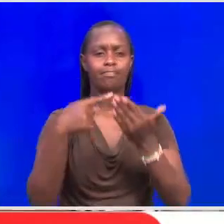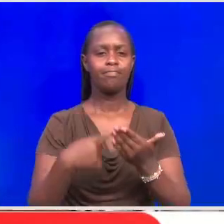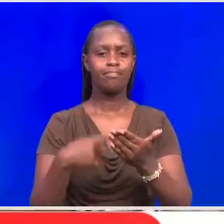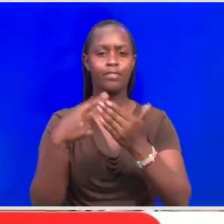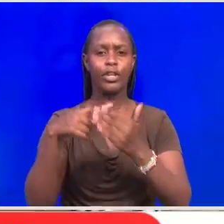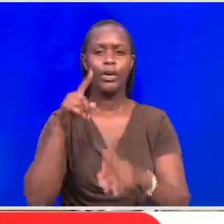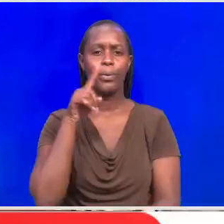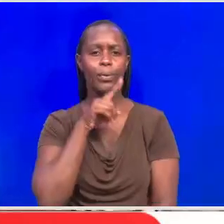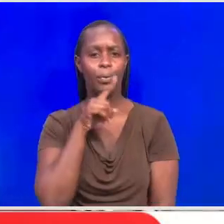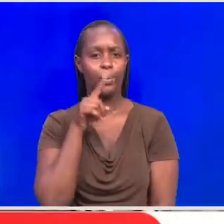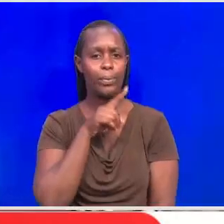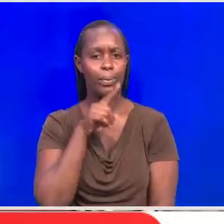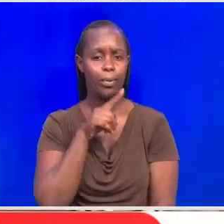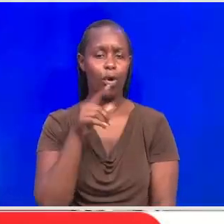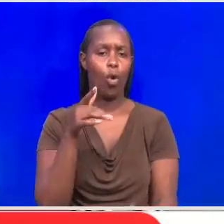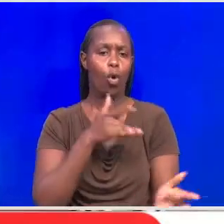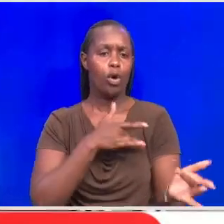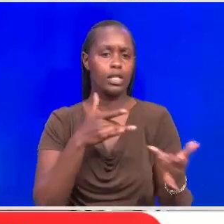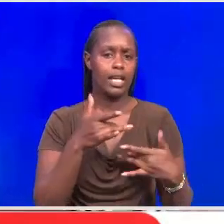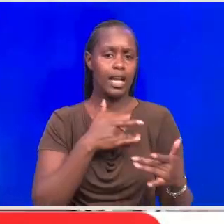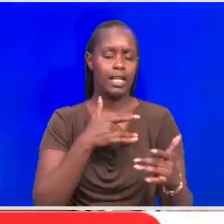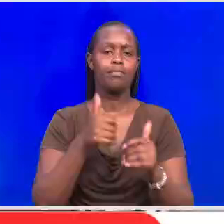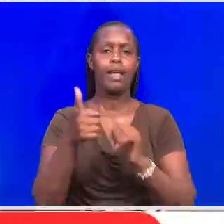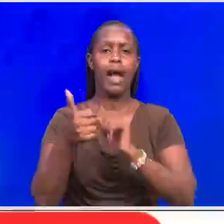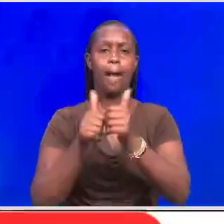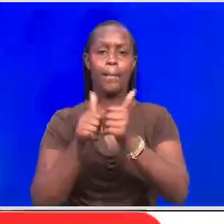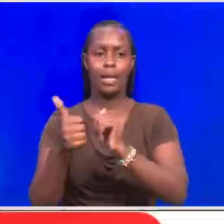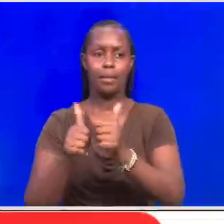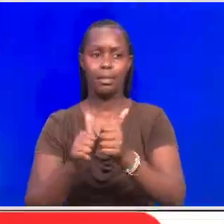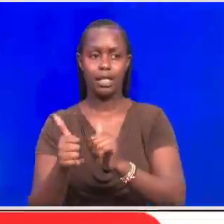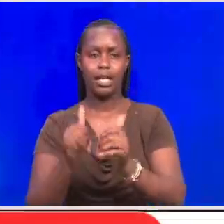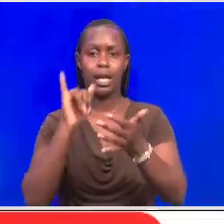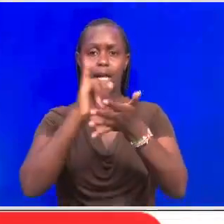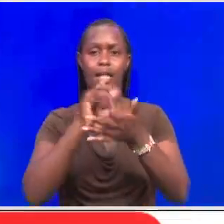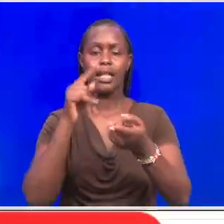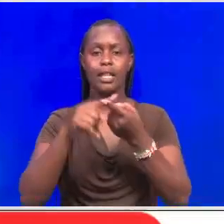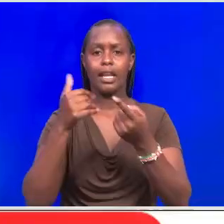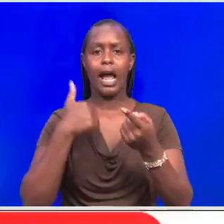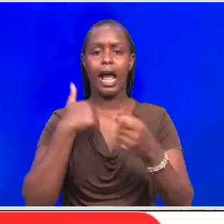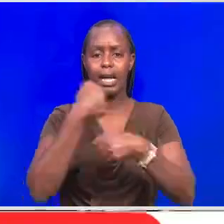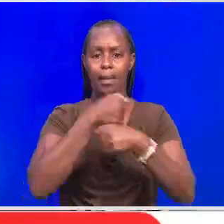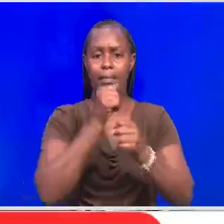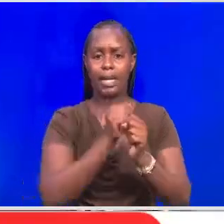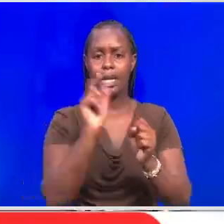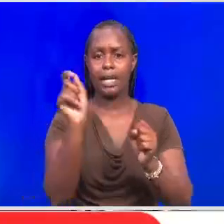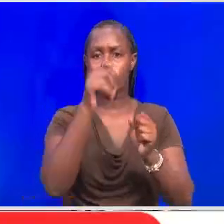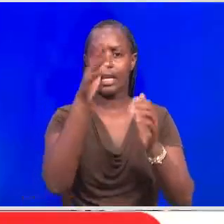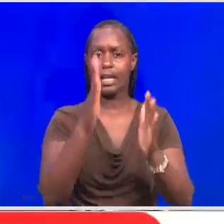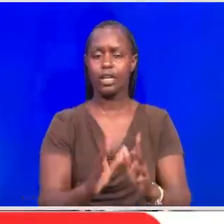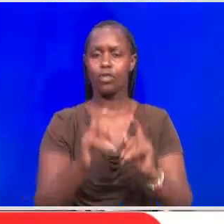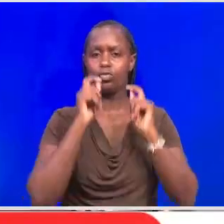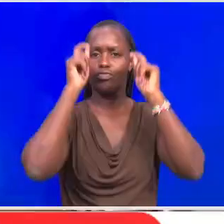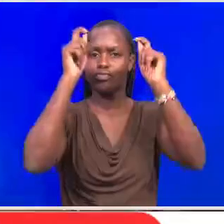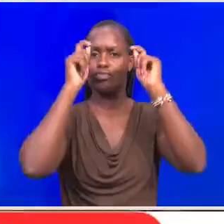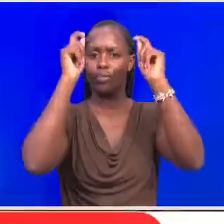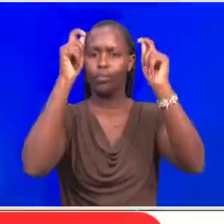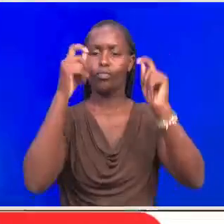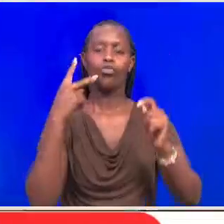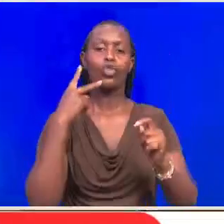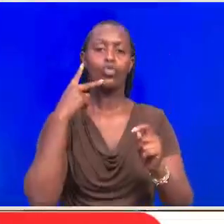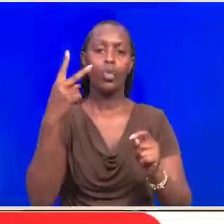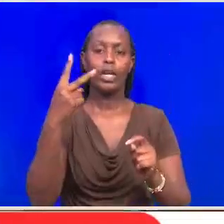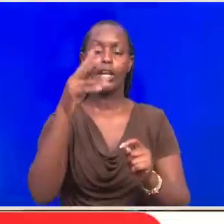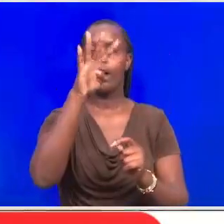mwa wabunge kufuatia marekebisho ya pendekezo tata lililowasukuma wa Kenya kuandamana katika upinzani. Kura 204